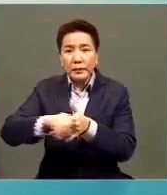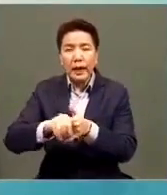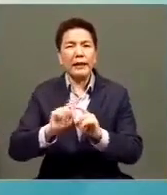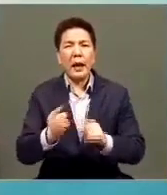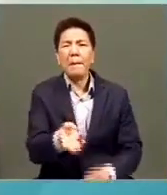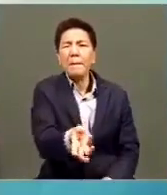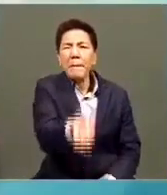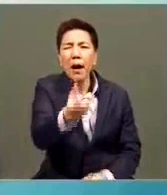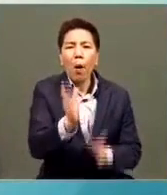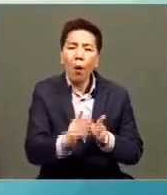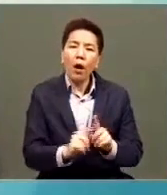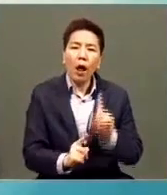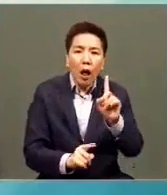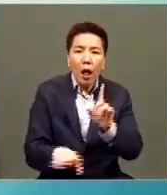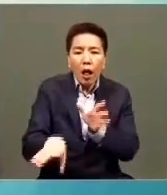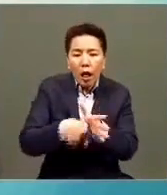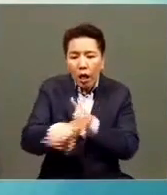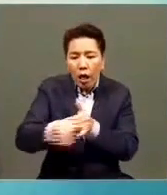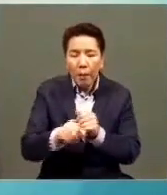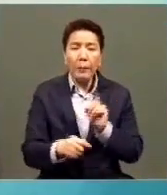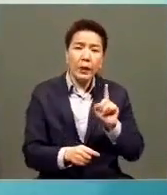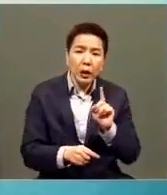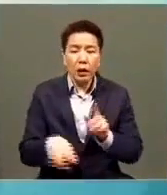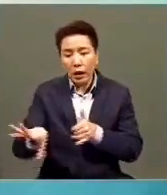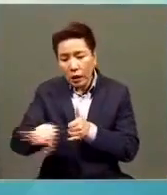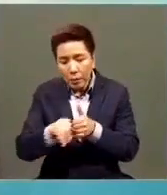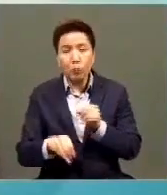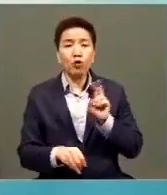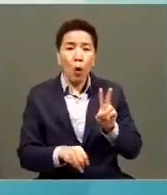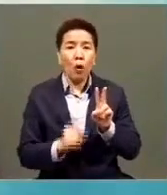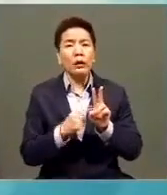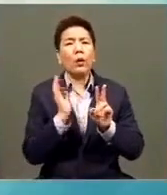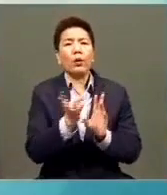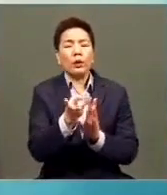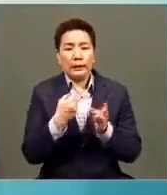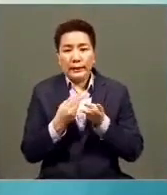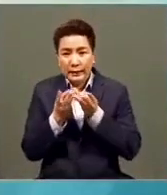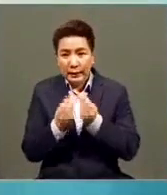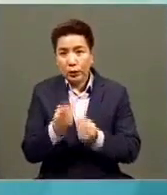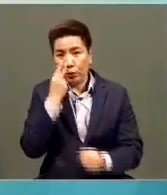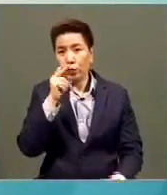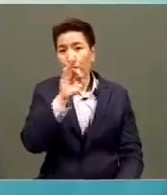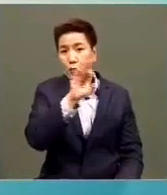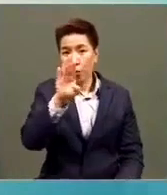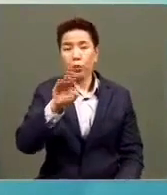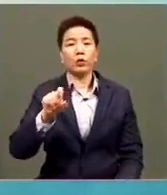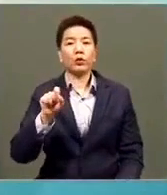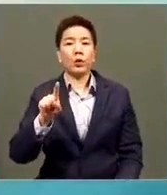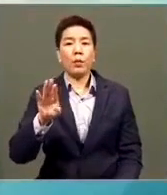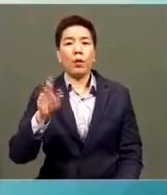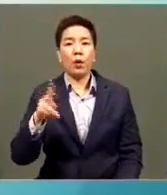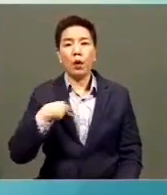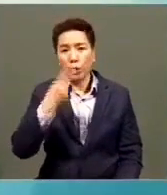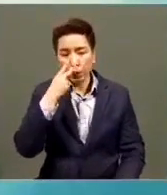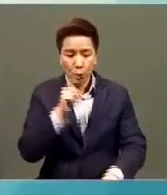าณเล็กน้อยอาจจะเป็น1ราย2ราย3รายตรงนี้เนี่ยนะคะเรามีรายละเอียดอยู่ที่ Facebook ของศบค.ท่านไปติดต